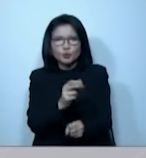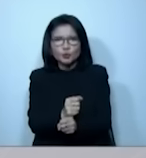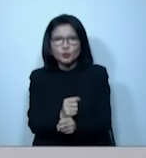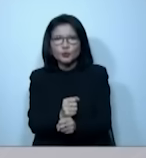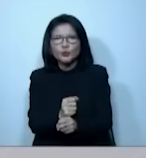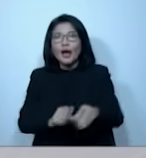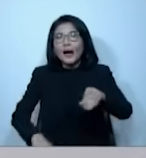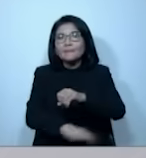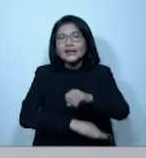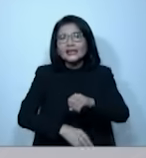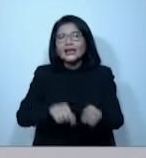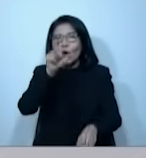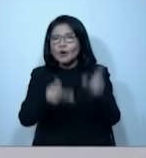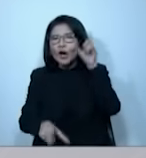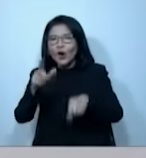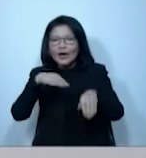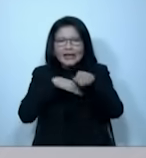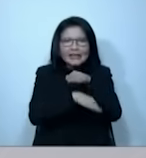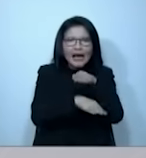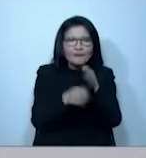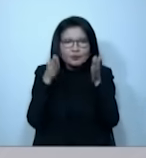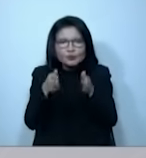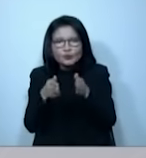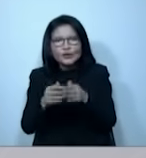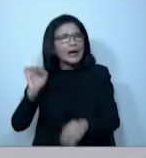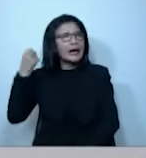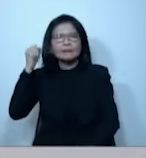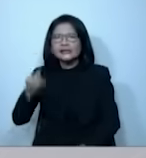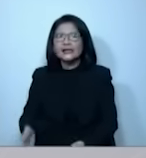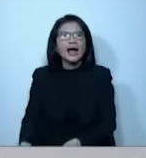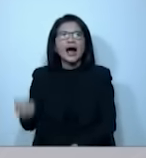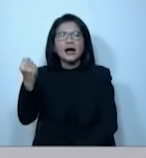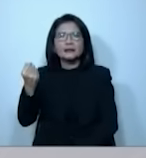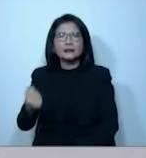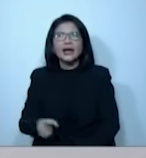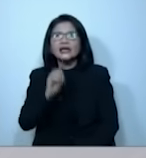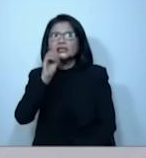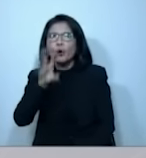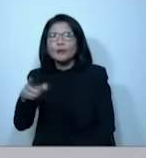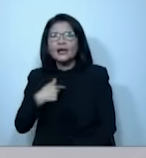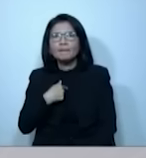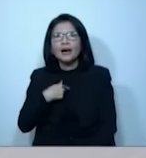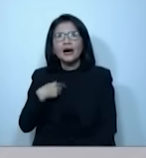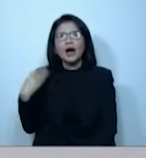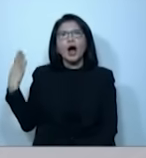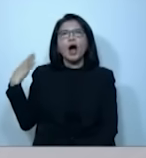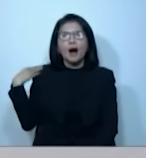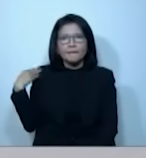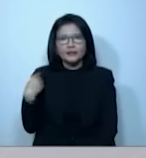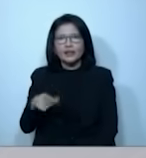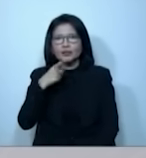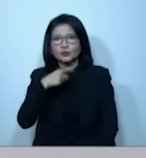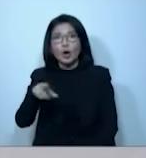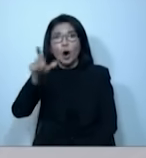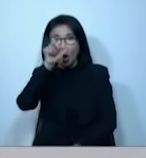ordal Kalau tidak ada ordal gak bisa jadi guru gak bisa diangkat lalu apa jawabannya atasan saya bilang wong yang di Jakarta aja